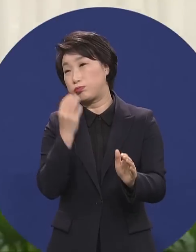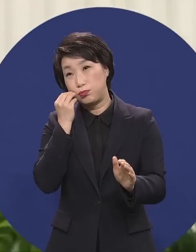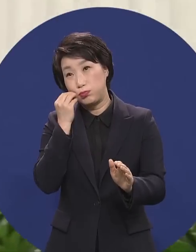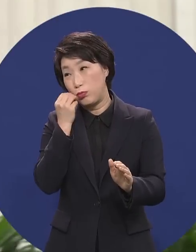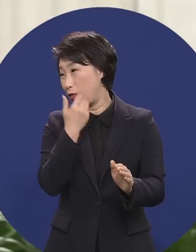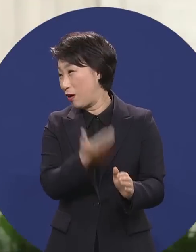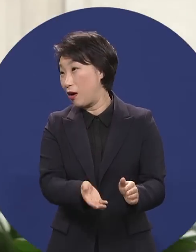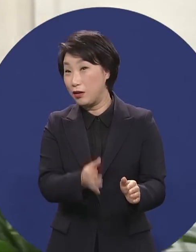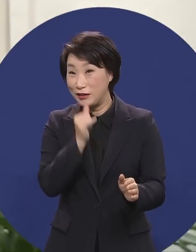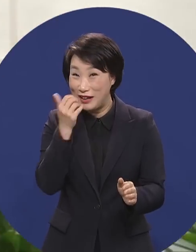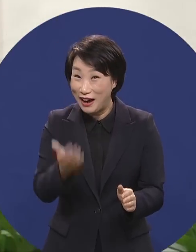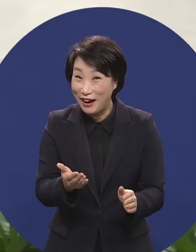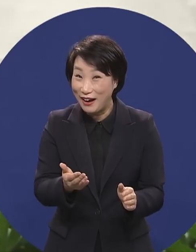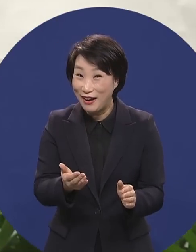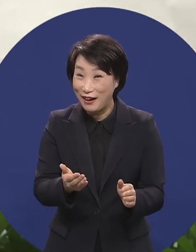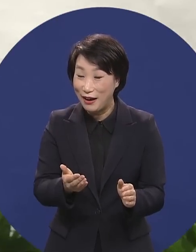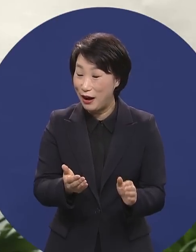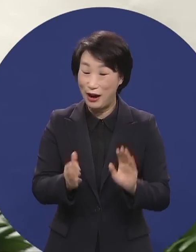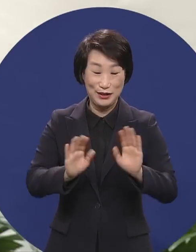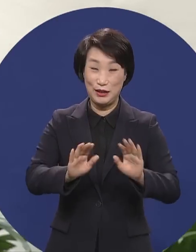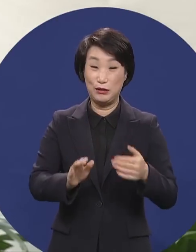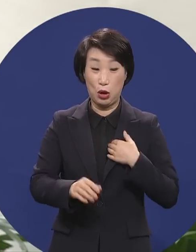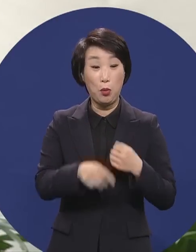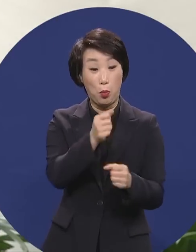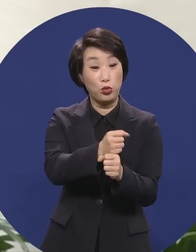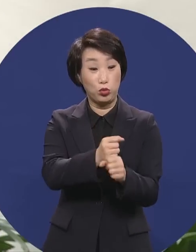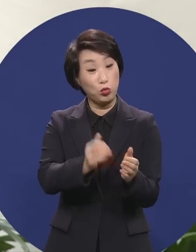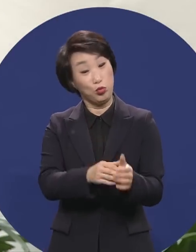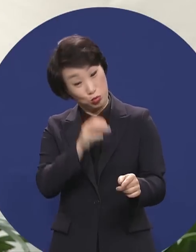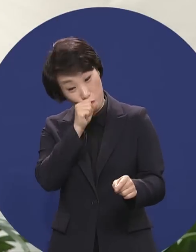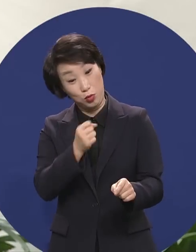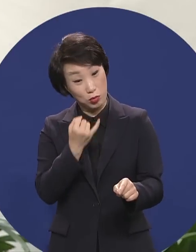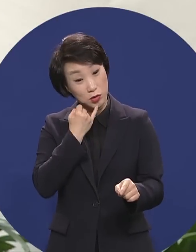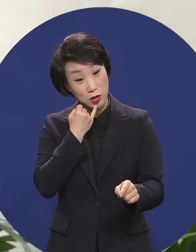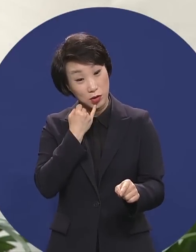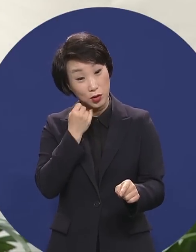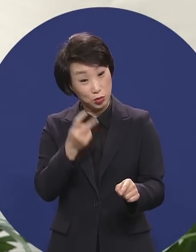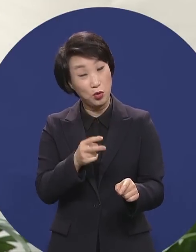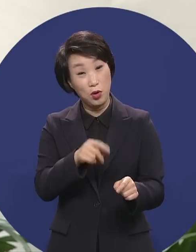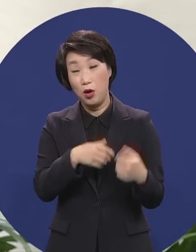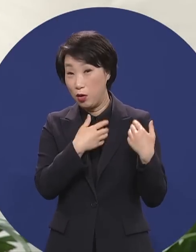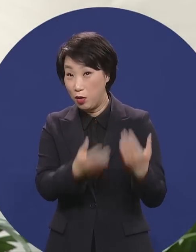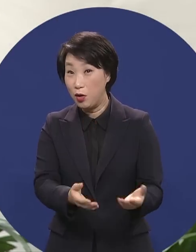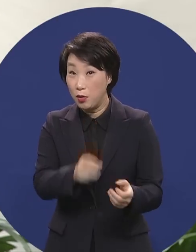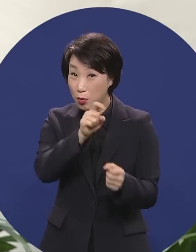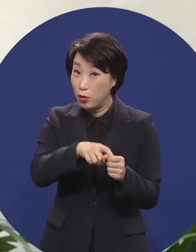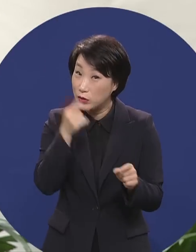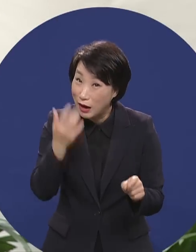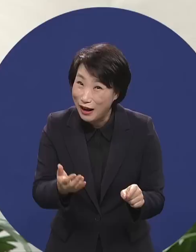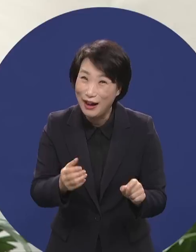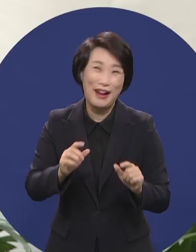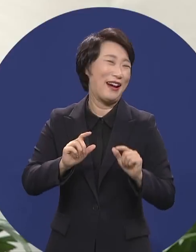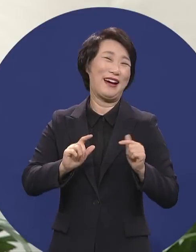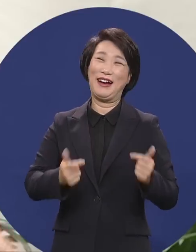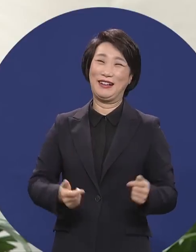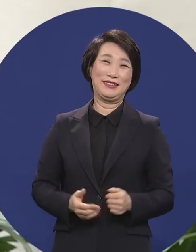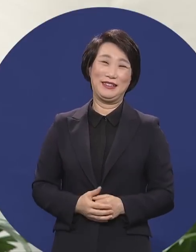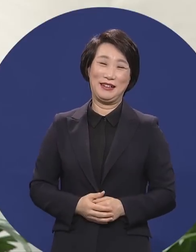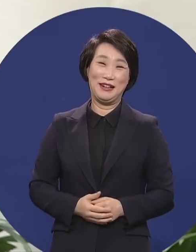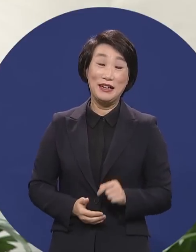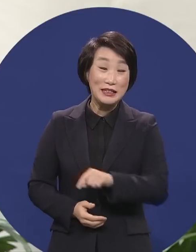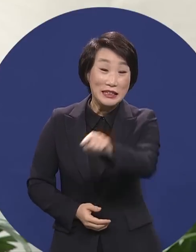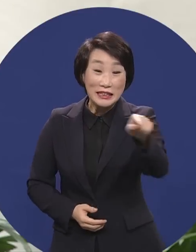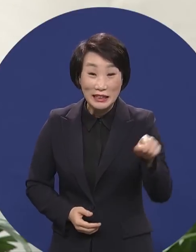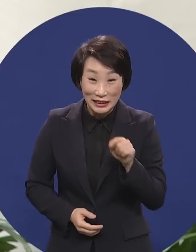그냥 내가 만들었다 좋은 작품이다 그리고 내던지려고 했더냐 아니라